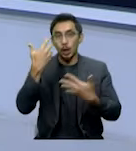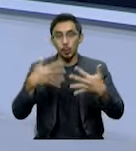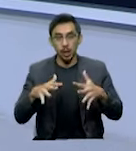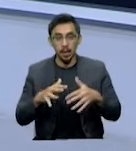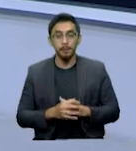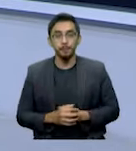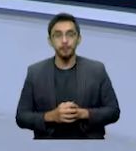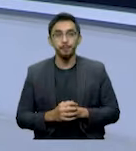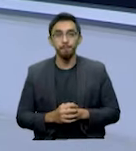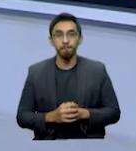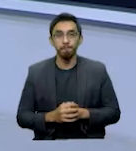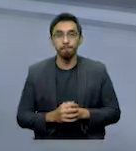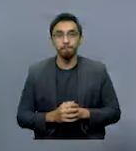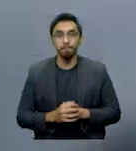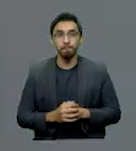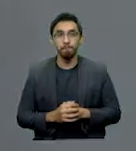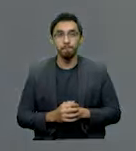tersangka.